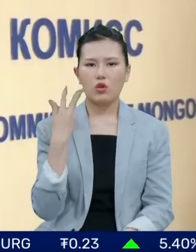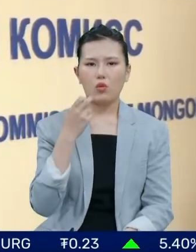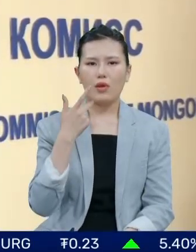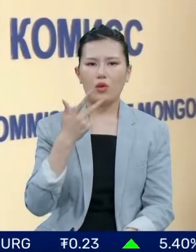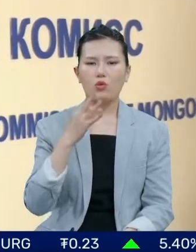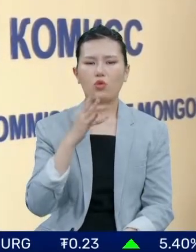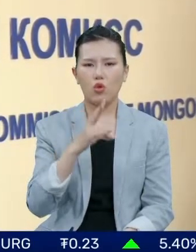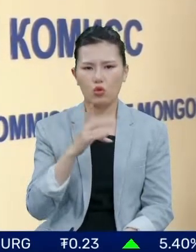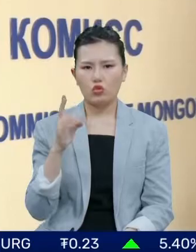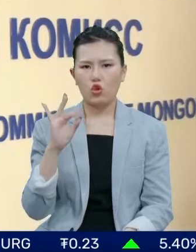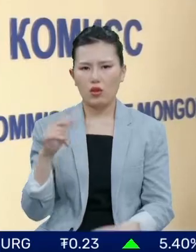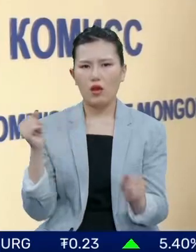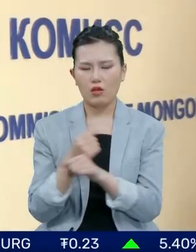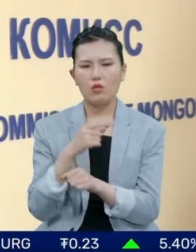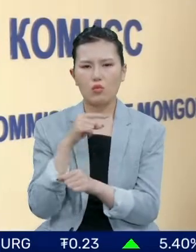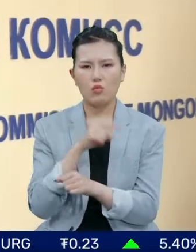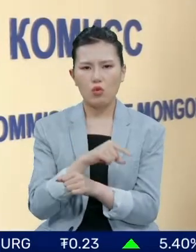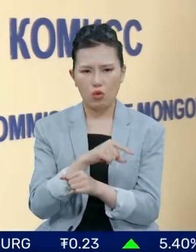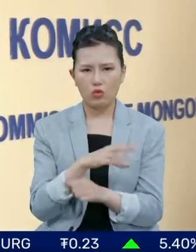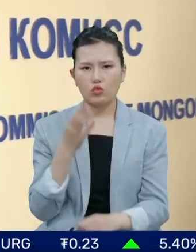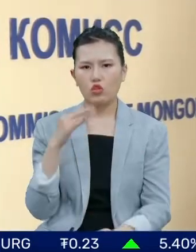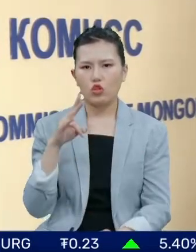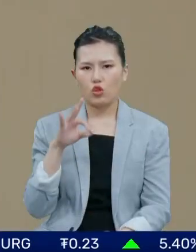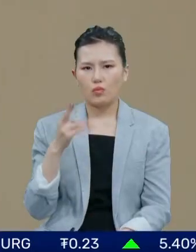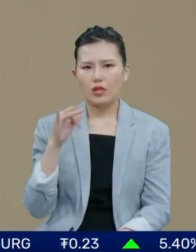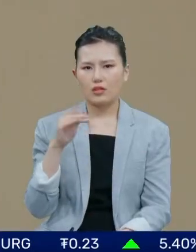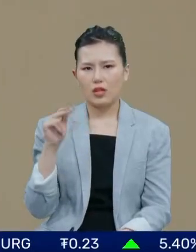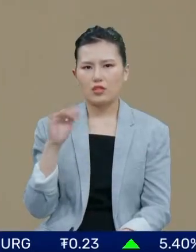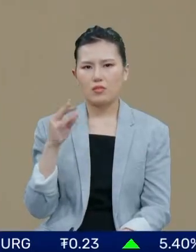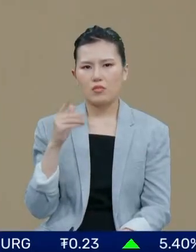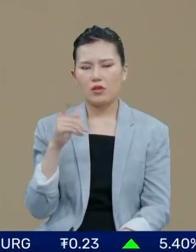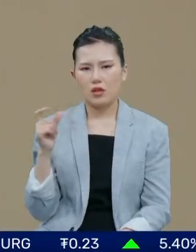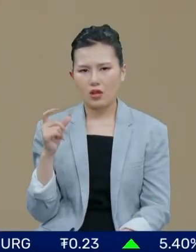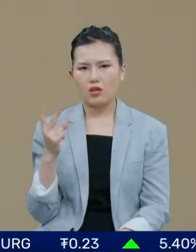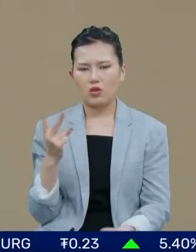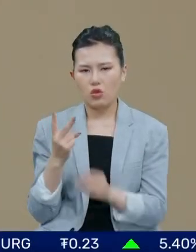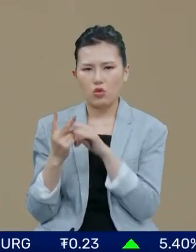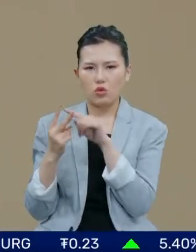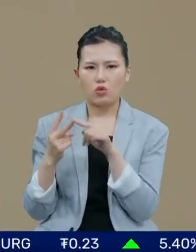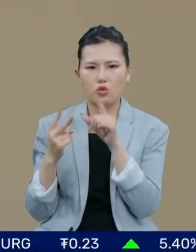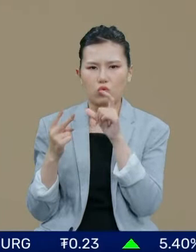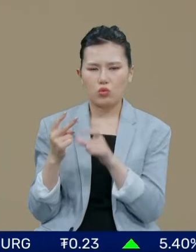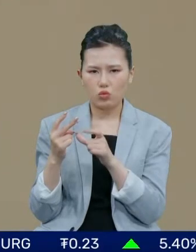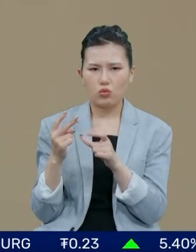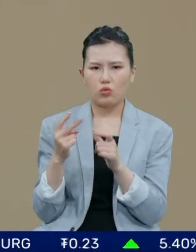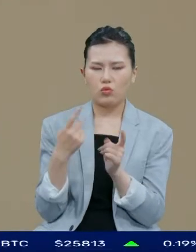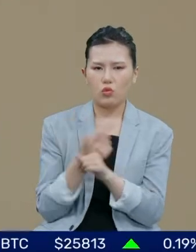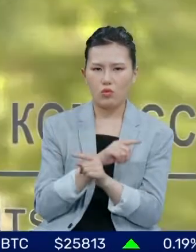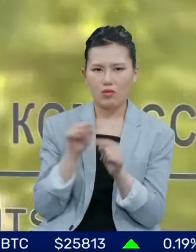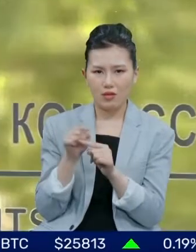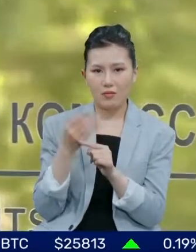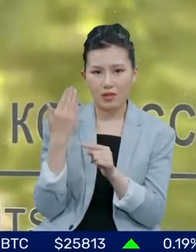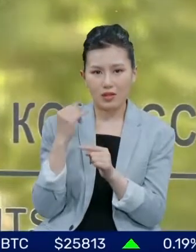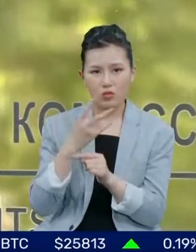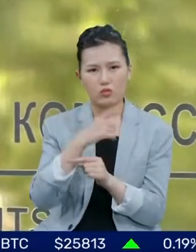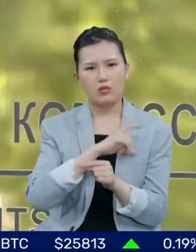хэрэгт анх холбогдож, цодом даржаа чимгээ нарыг тухайн үед хэрэг үйлцэн гэж худал хэлсэн тухайга хүний эрхийн үндэсний комиссийнхэнтэй уулзах үеэрээ хэлсэн байна. Ингэж